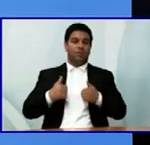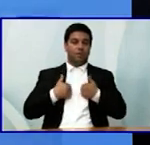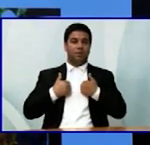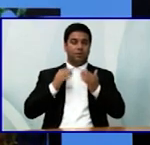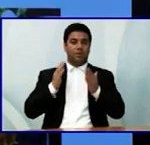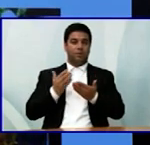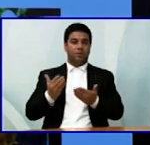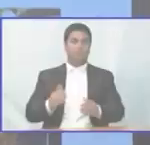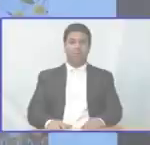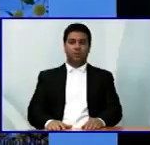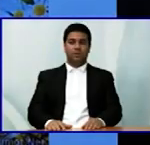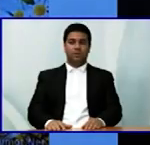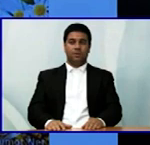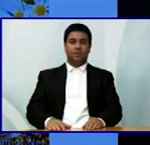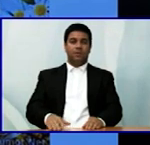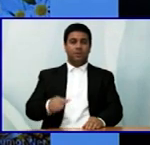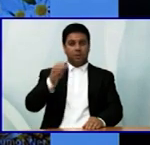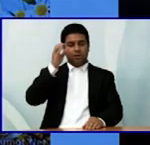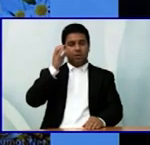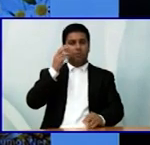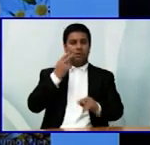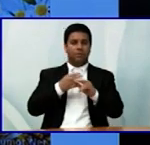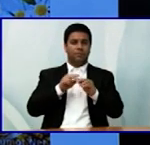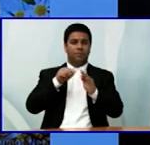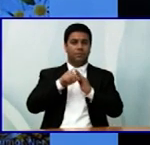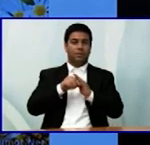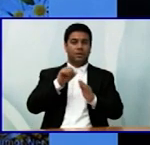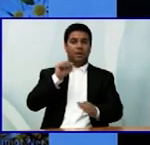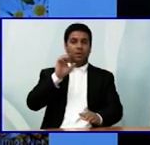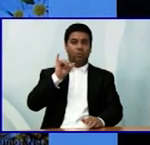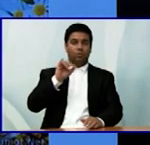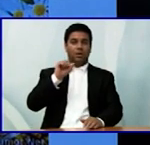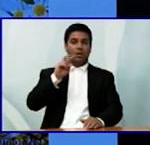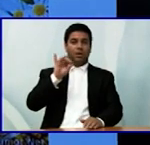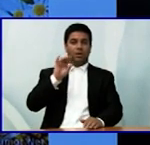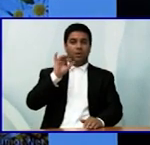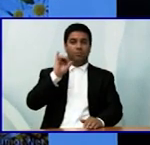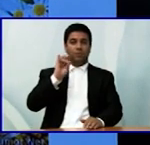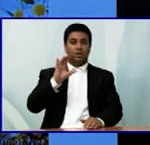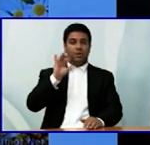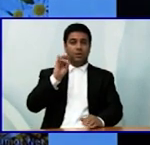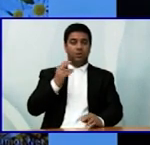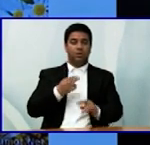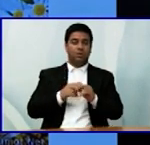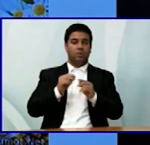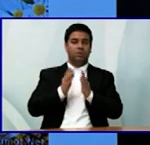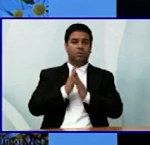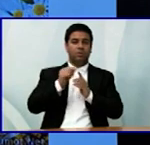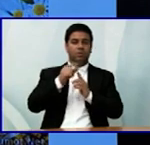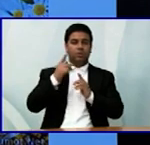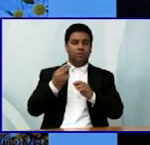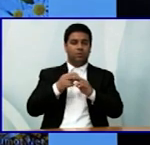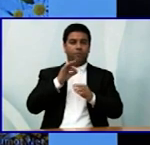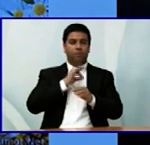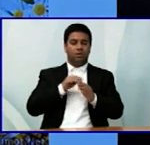qiling. Tib ilmining bilimdoni Abu Ali ibn Sino ham giyohlarning foydali